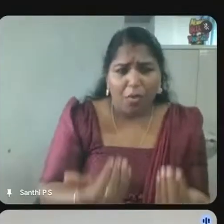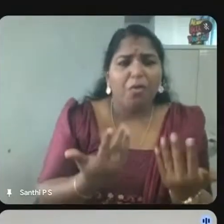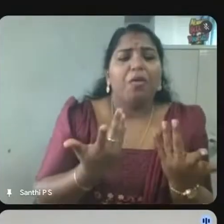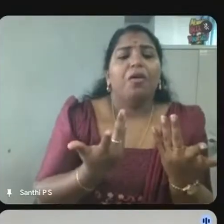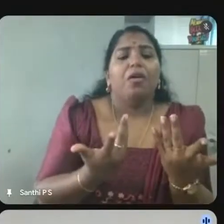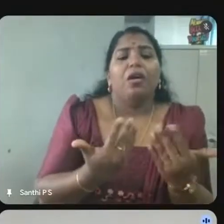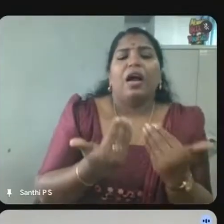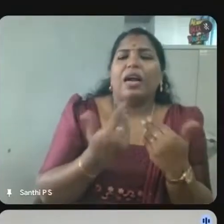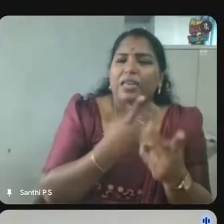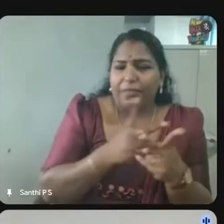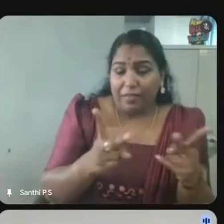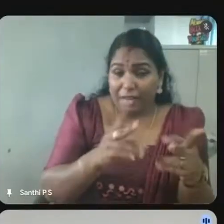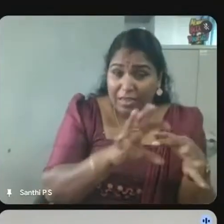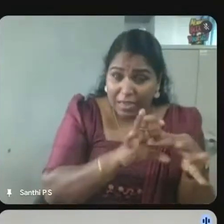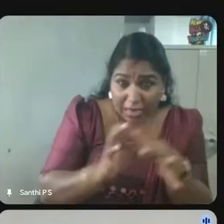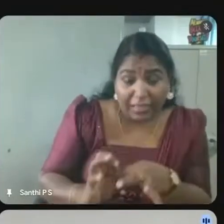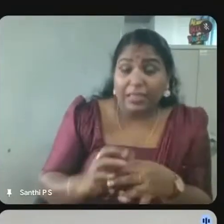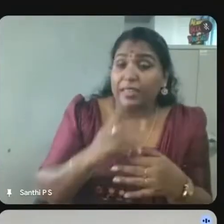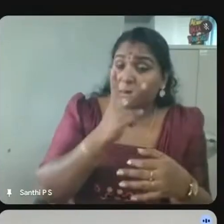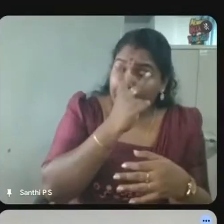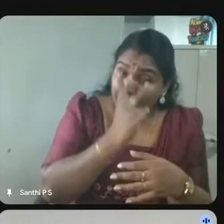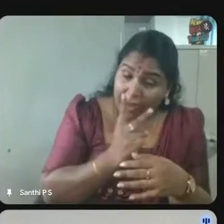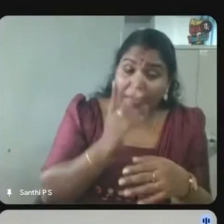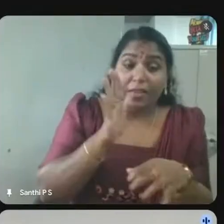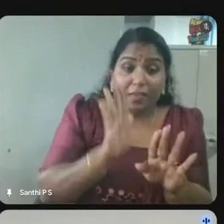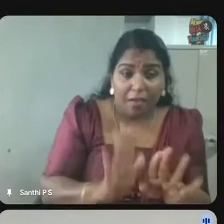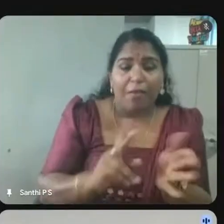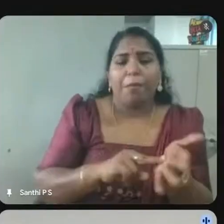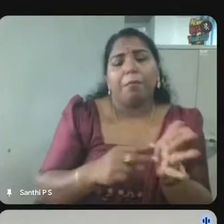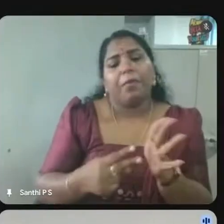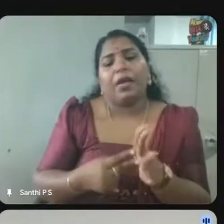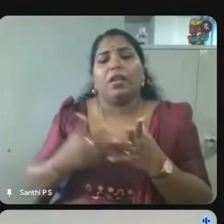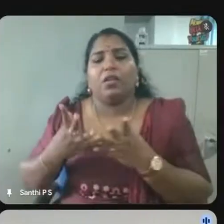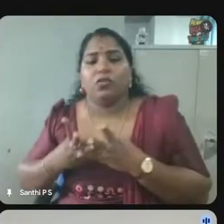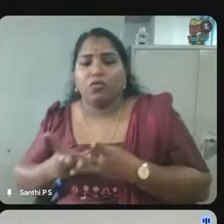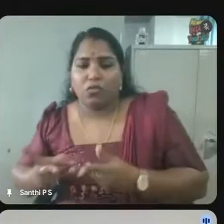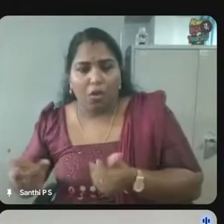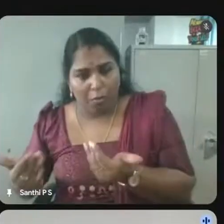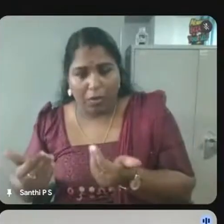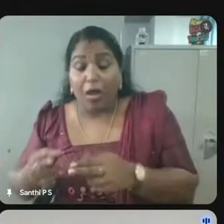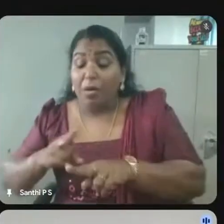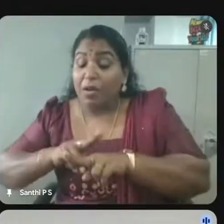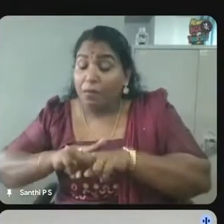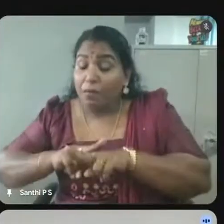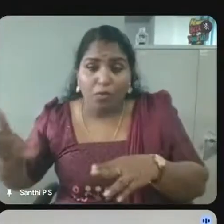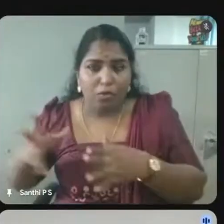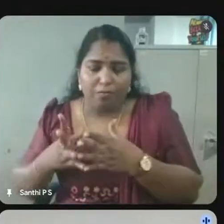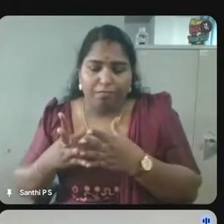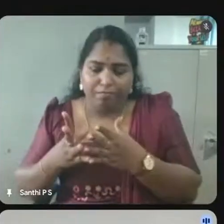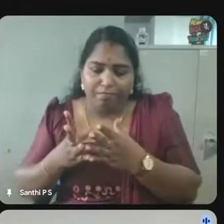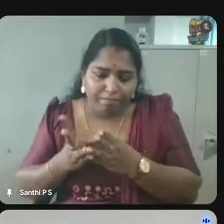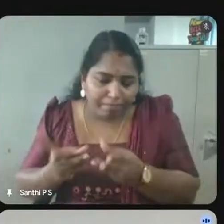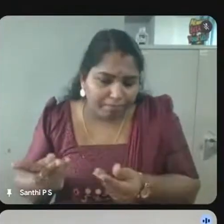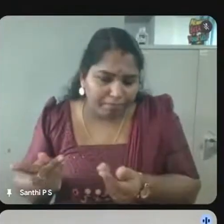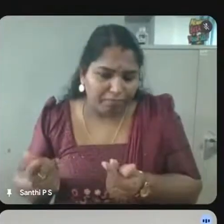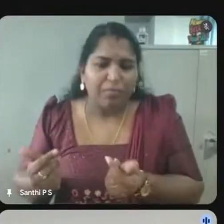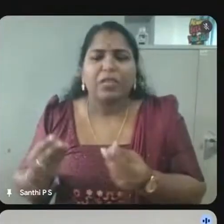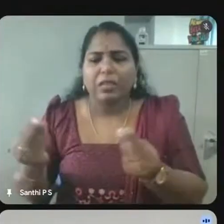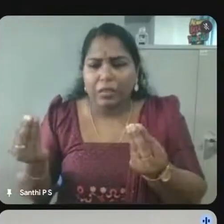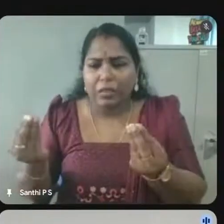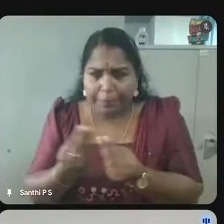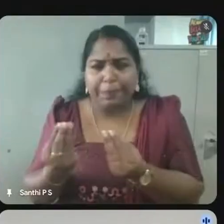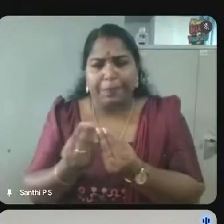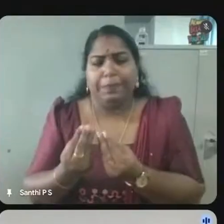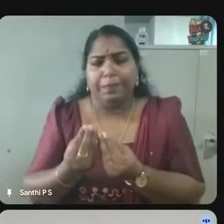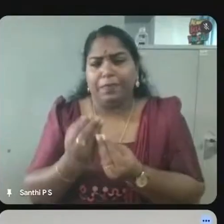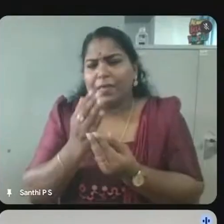കാഴ്ചക്കുറവ്, അന്ധത നമുക്ക് പ്രതിരോധിക്കാൻ കഴിയുന്നതും നമുക്ക് മുഴുവനായിട്ടും മാറ്റാൻ പറ്റുന്ന കാര്യങ്ങളാണ്. റിഫ്രാക്റ്റീവ് എറേഴ്സ്,